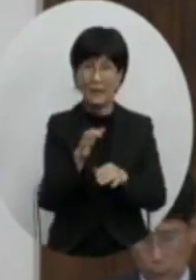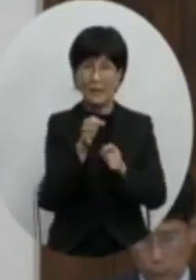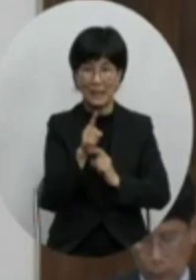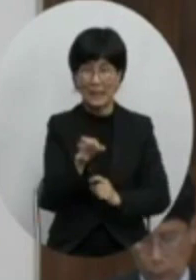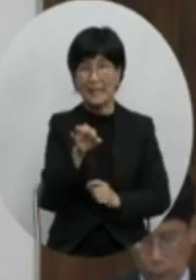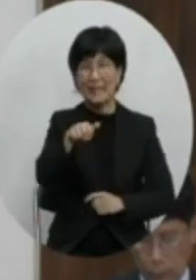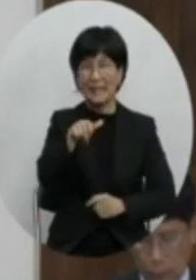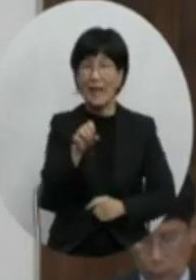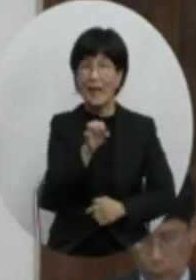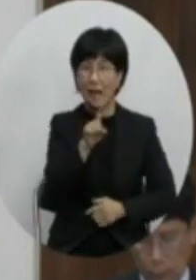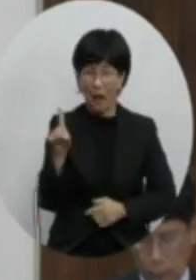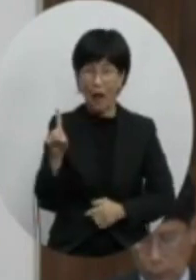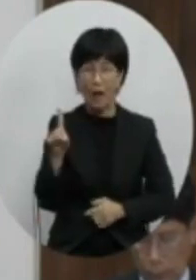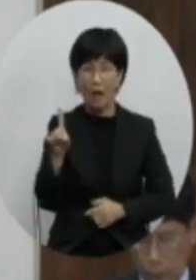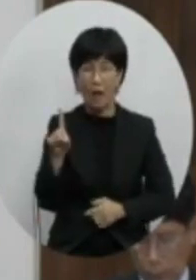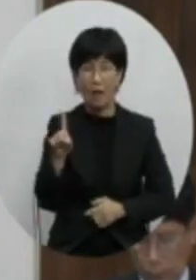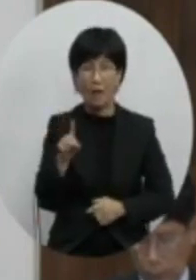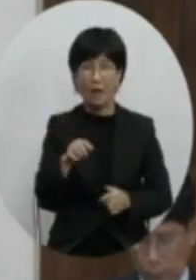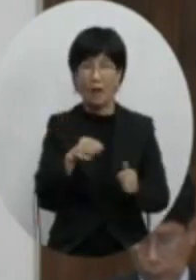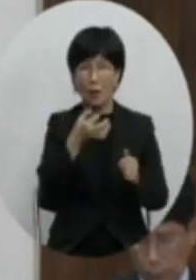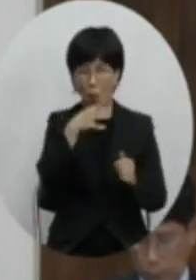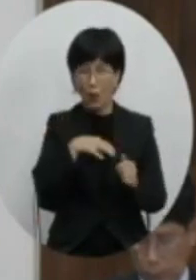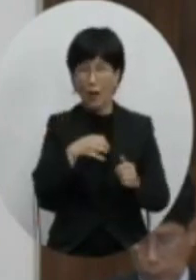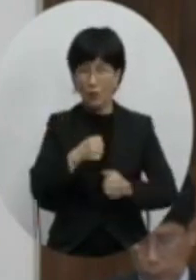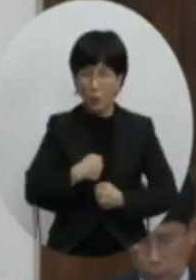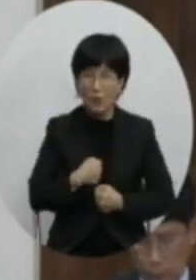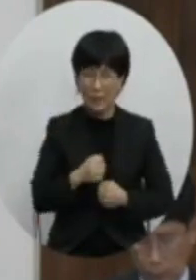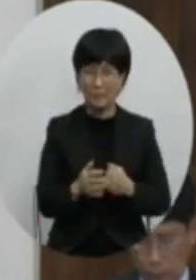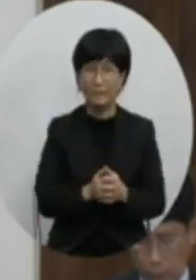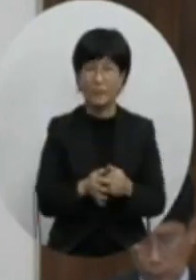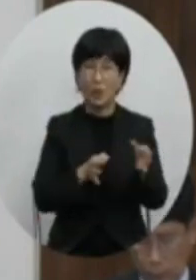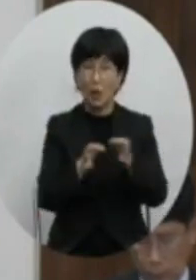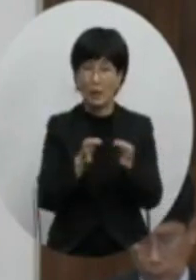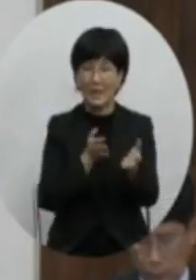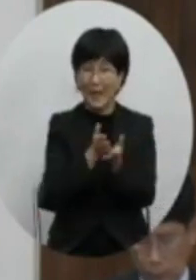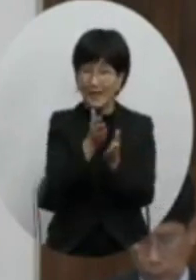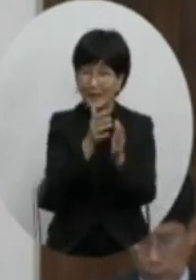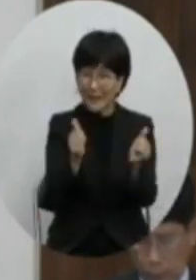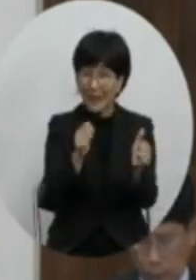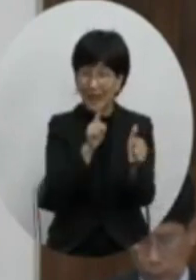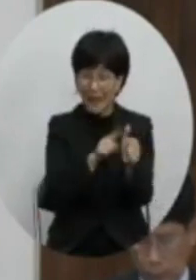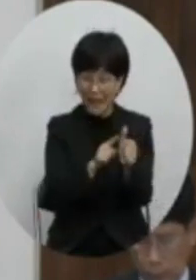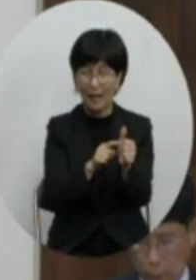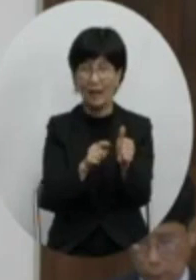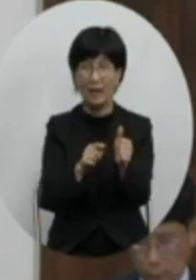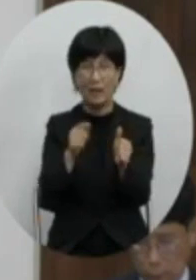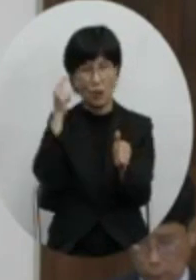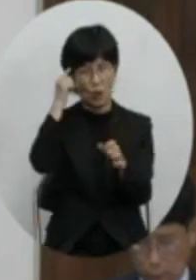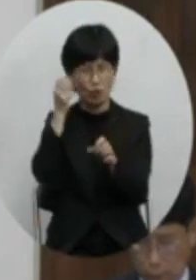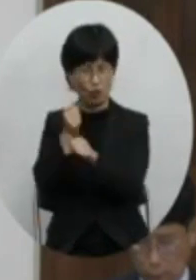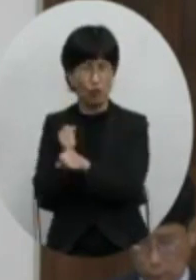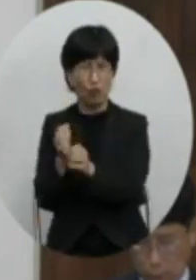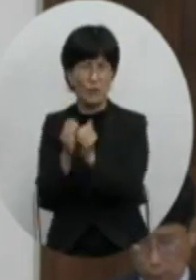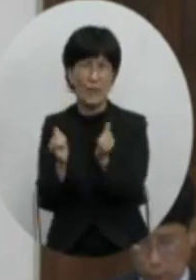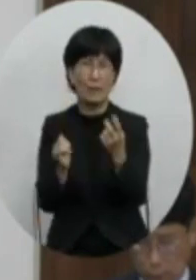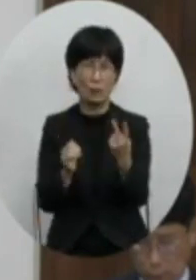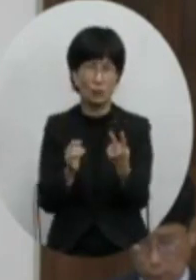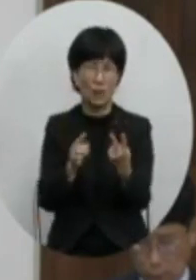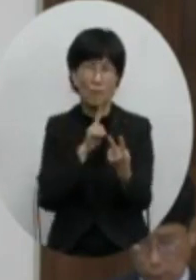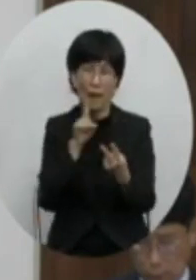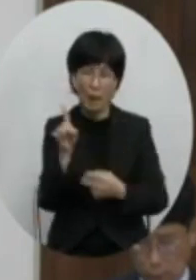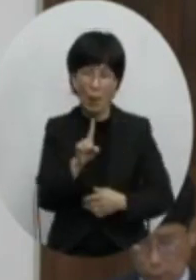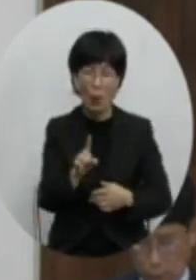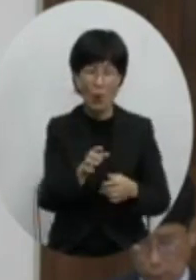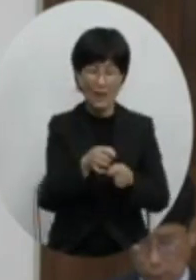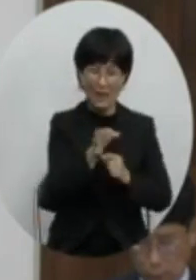합니다. 행동 경제학자 댄 애니얼리와 마이클 노튼 교수의 연구에 의하면 이케아